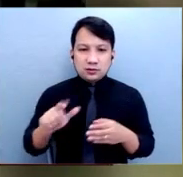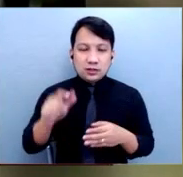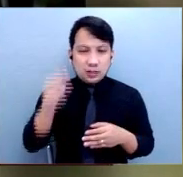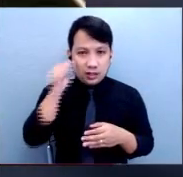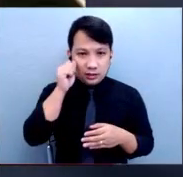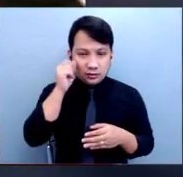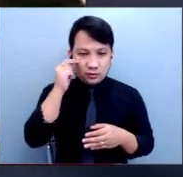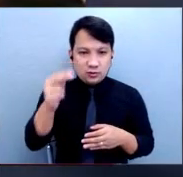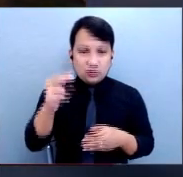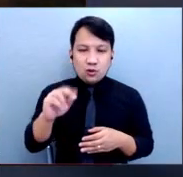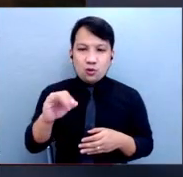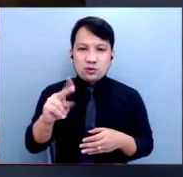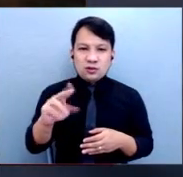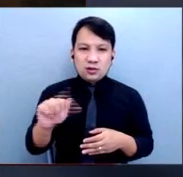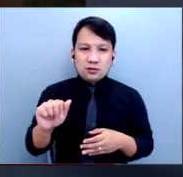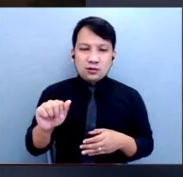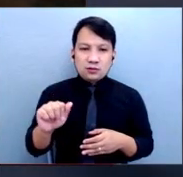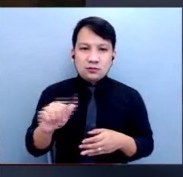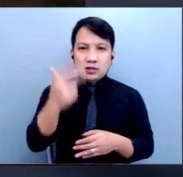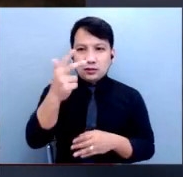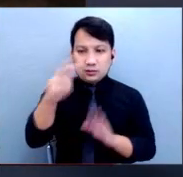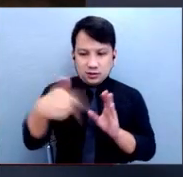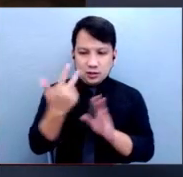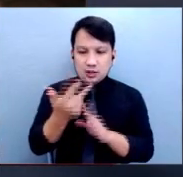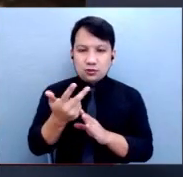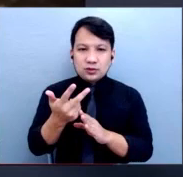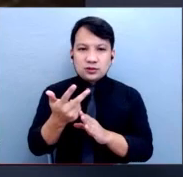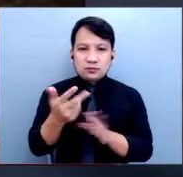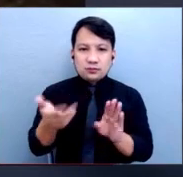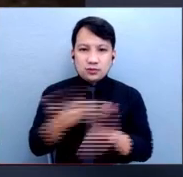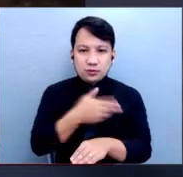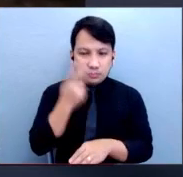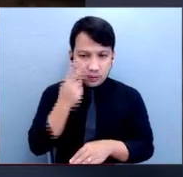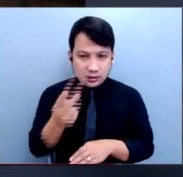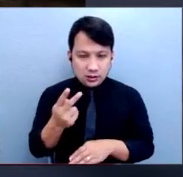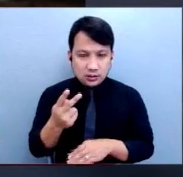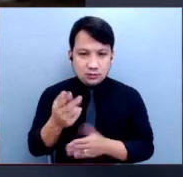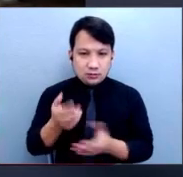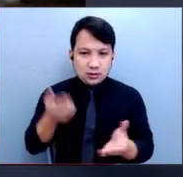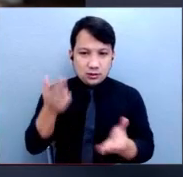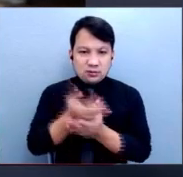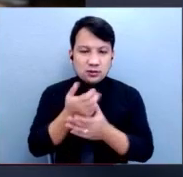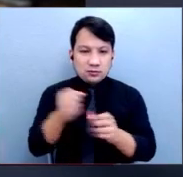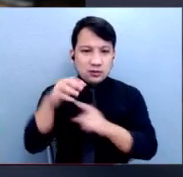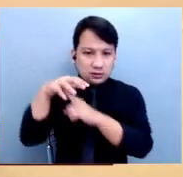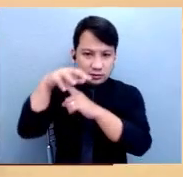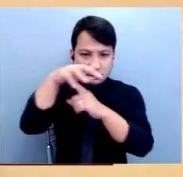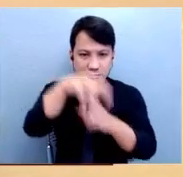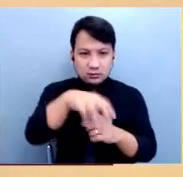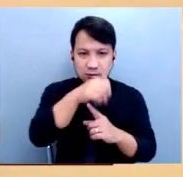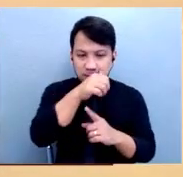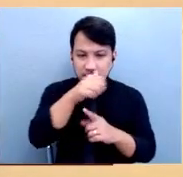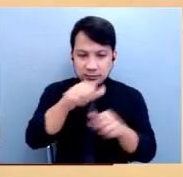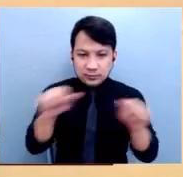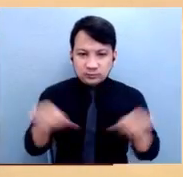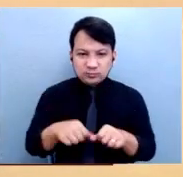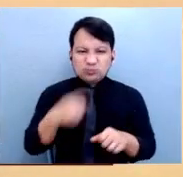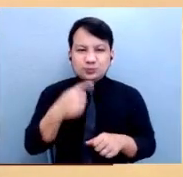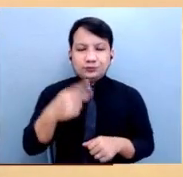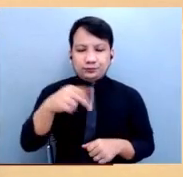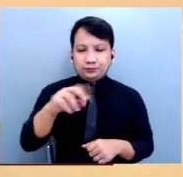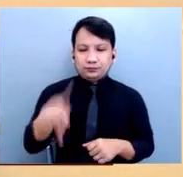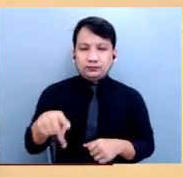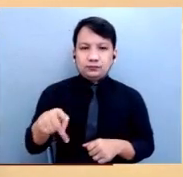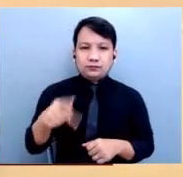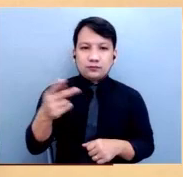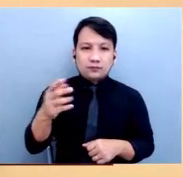Ona. 3 oras ang itinagal bago natunto ng rescue team ang crash site. Ayon kay PNP spokesperson